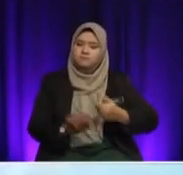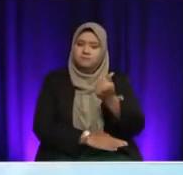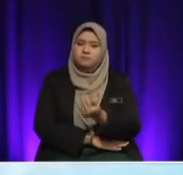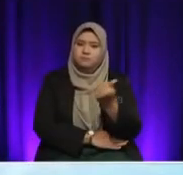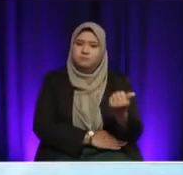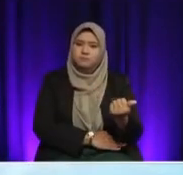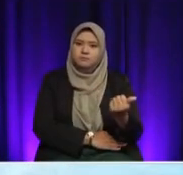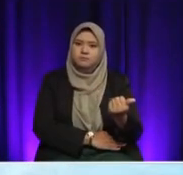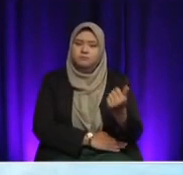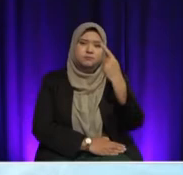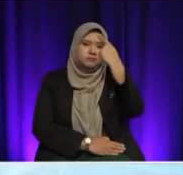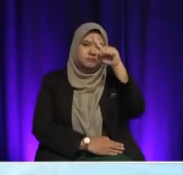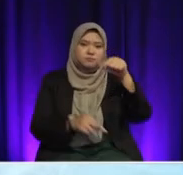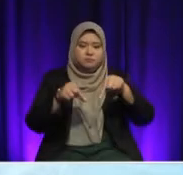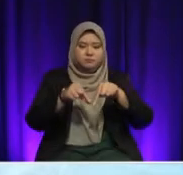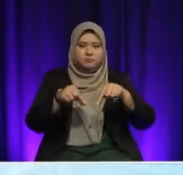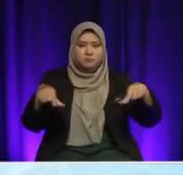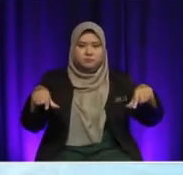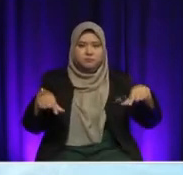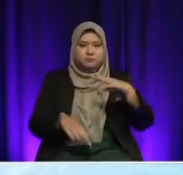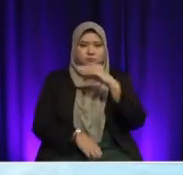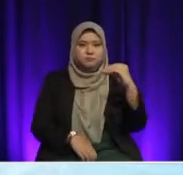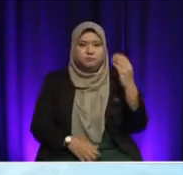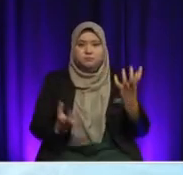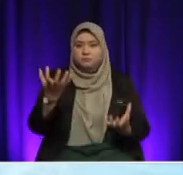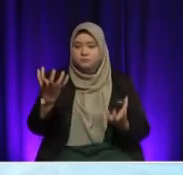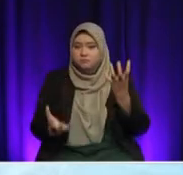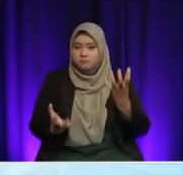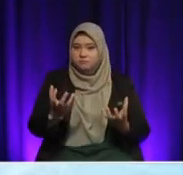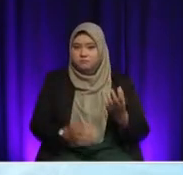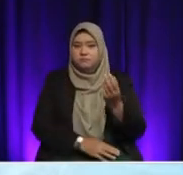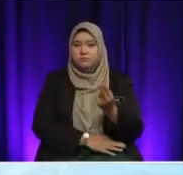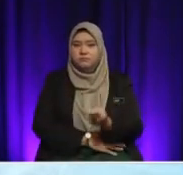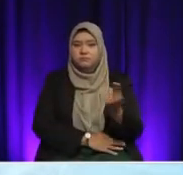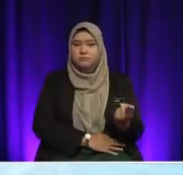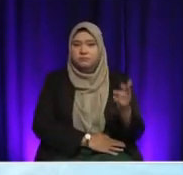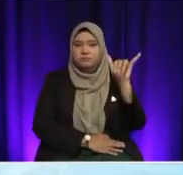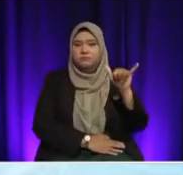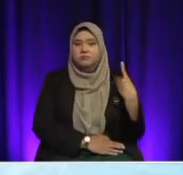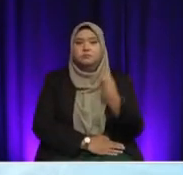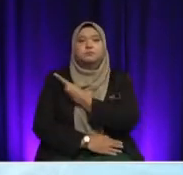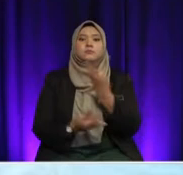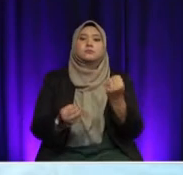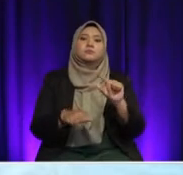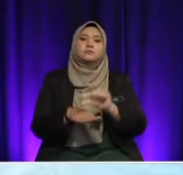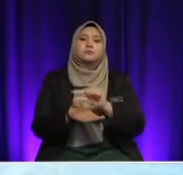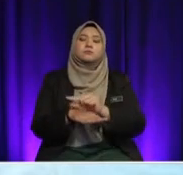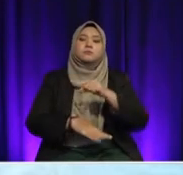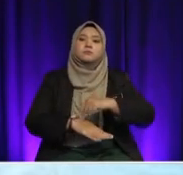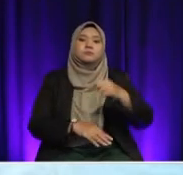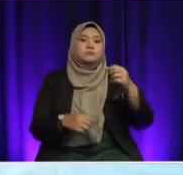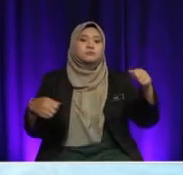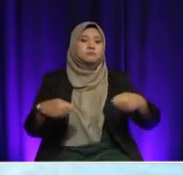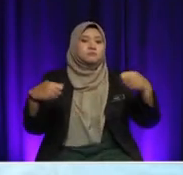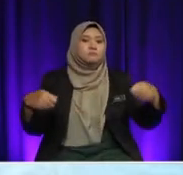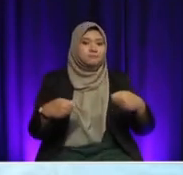jak penyukat. Biasanya kalau jak penyukat ni kita guna untuk menyukat cecair lah. Kalau penimbang digital ni, kebanyakan benda memang kita